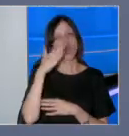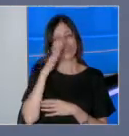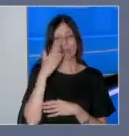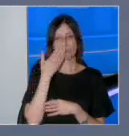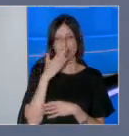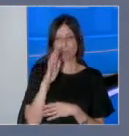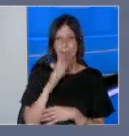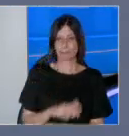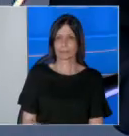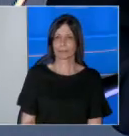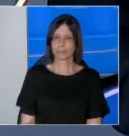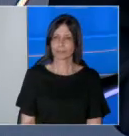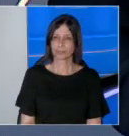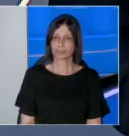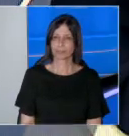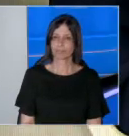שלום.